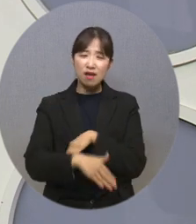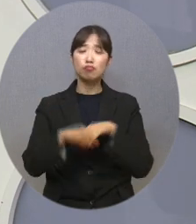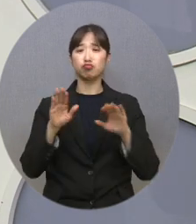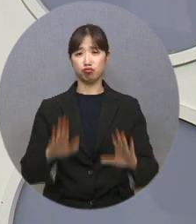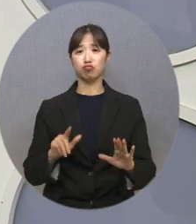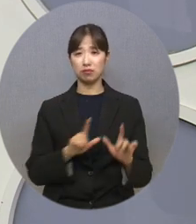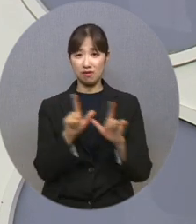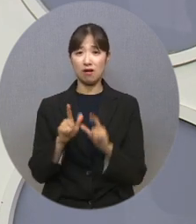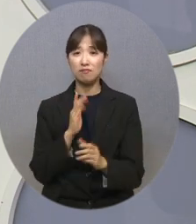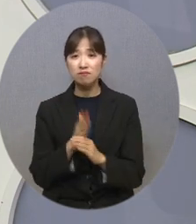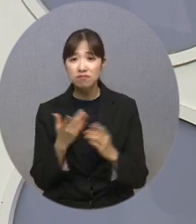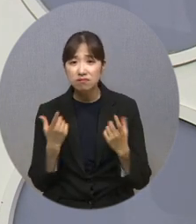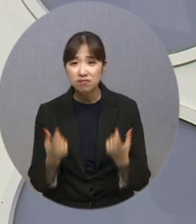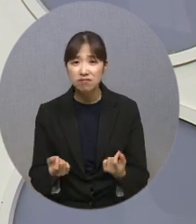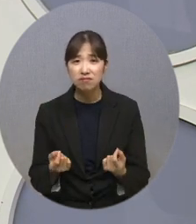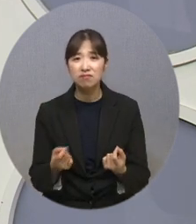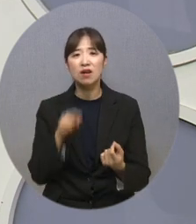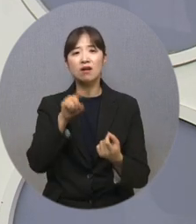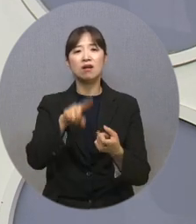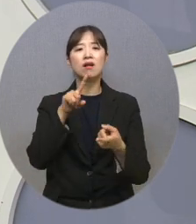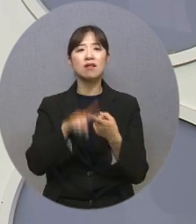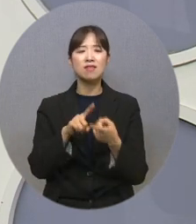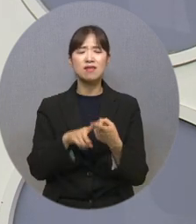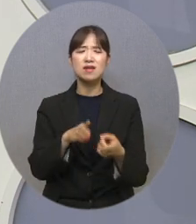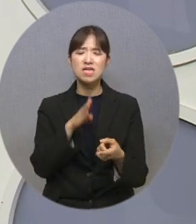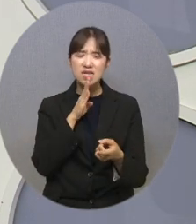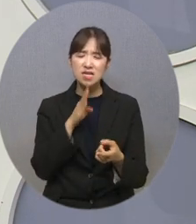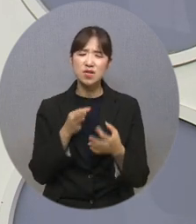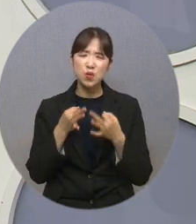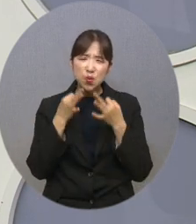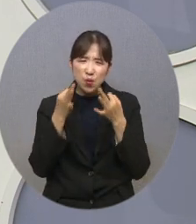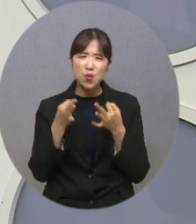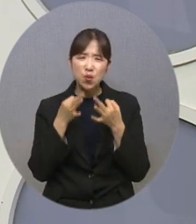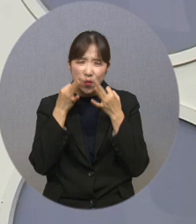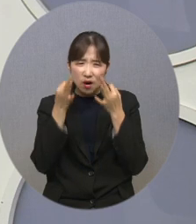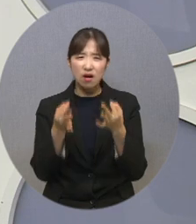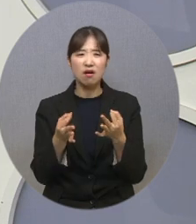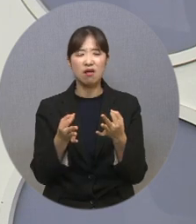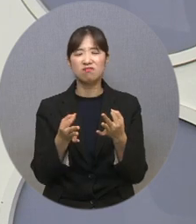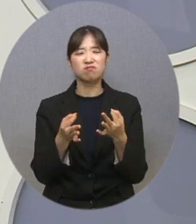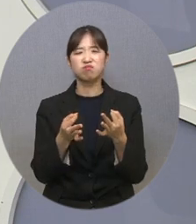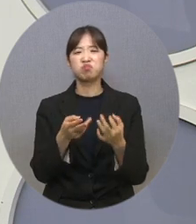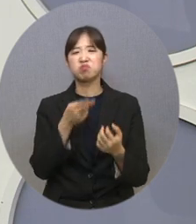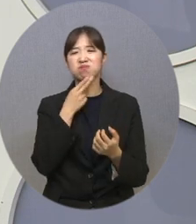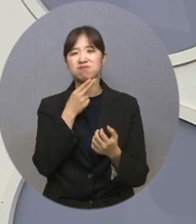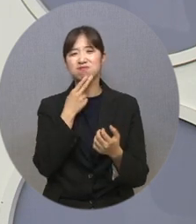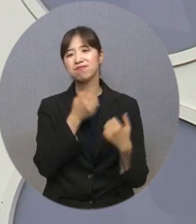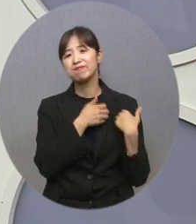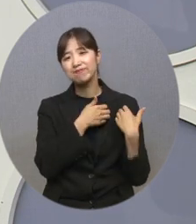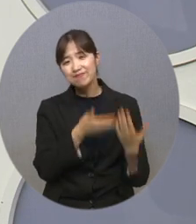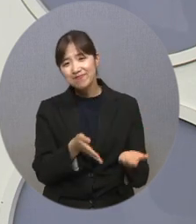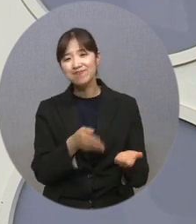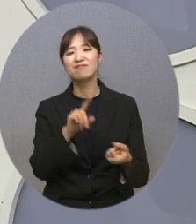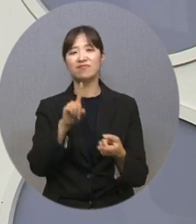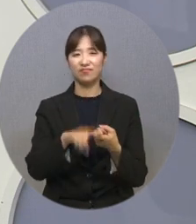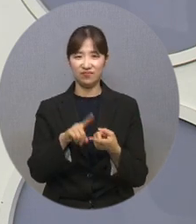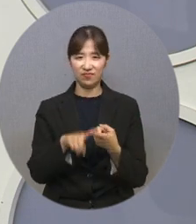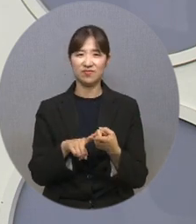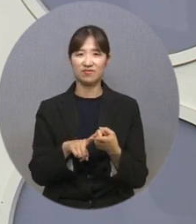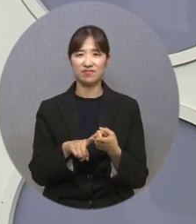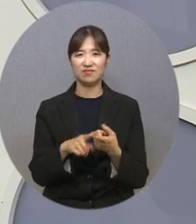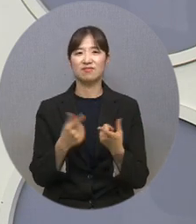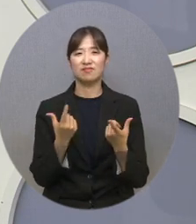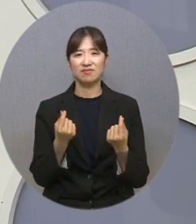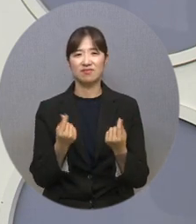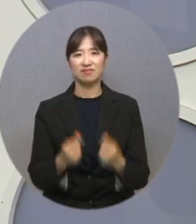살고 있잖아요. 거기에 대한 진솔한 노력은 지금까지 방치되어 온 게